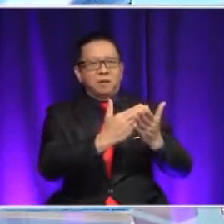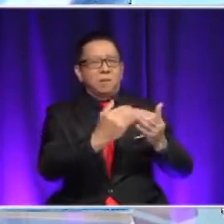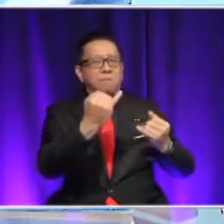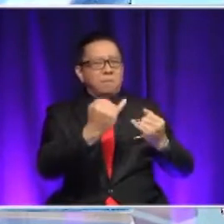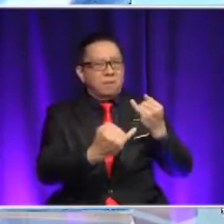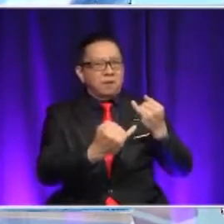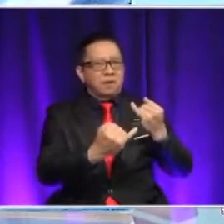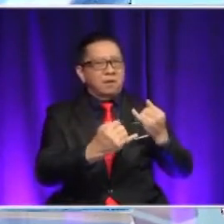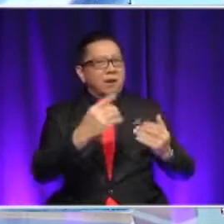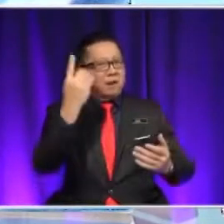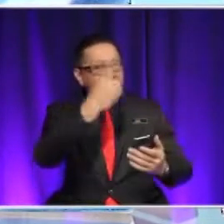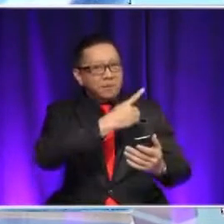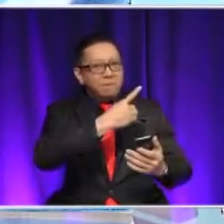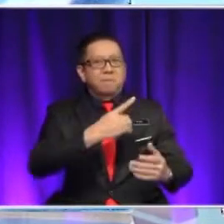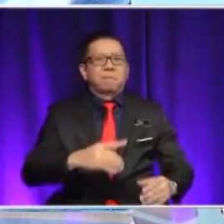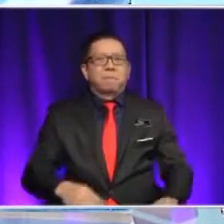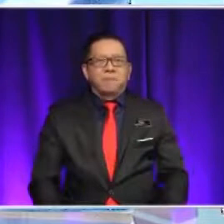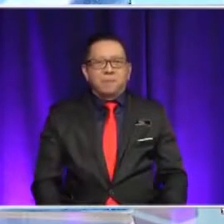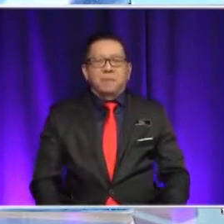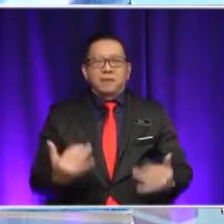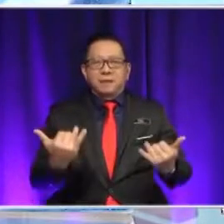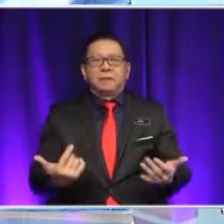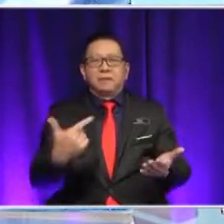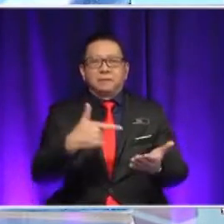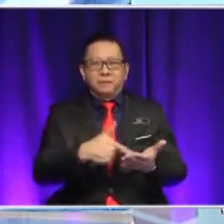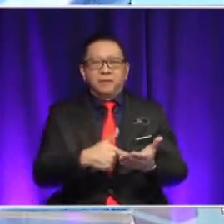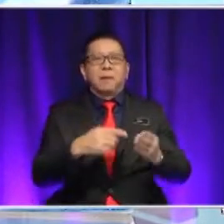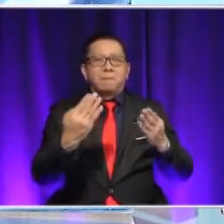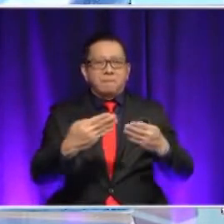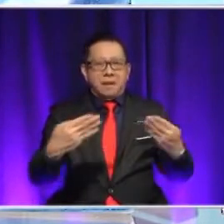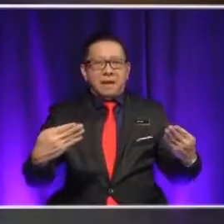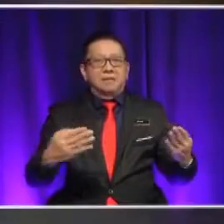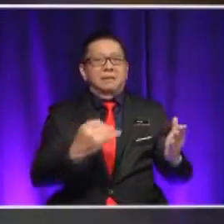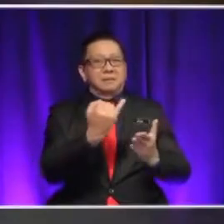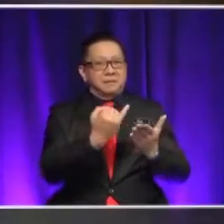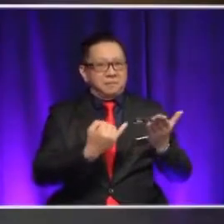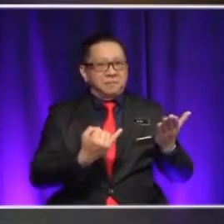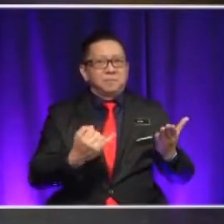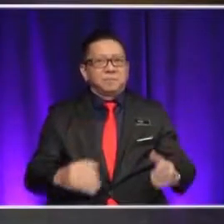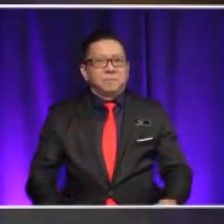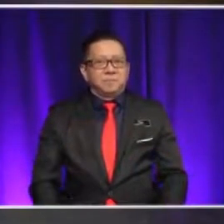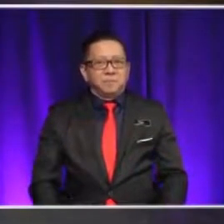disini sebelum kita belajarlah kaya gimana Terangkan tentang bahasa seni bahasa senyum